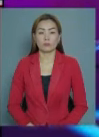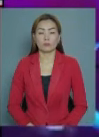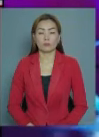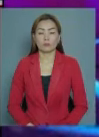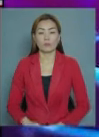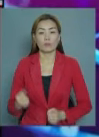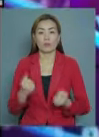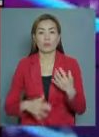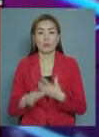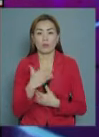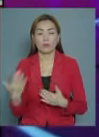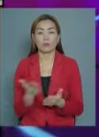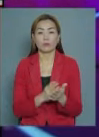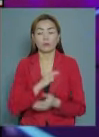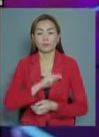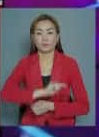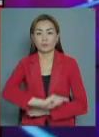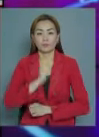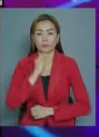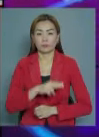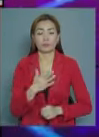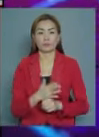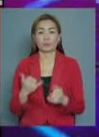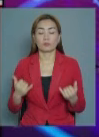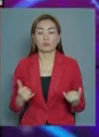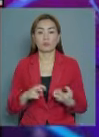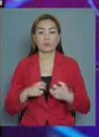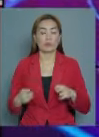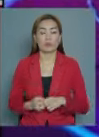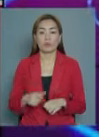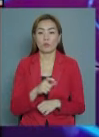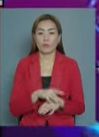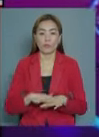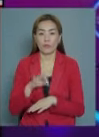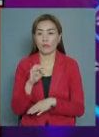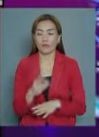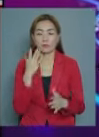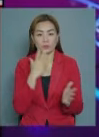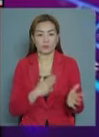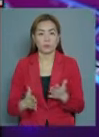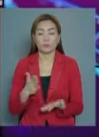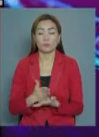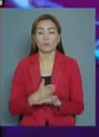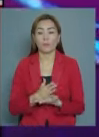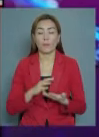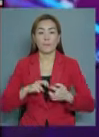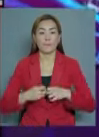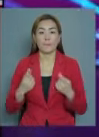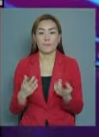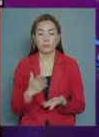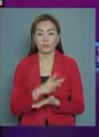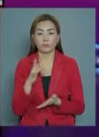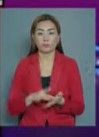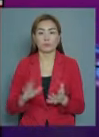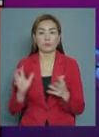Қоғамдық көліктер мен олардың қызмет көрсету сапасы. Бүгінде бұл мәселе тұрғындар тарапынан жиі көтерілетін жауыр болған тақырып.